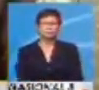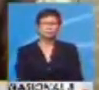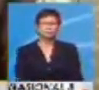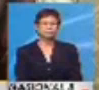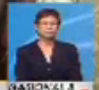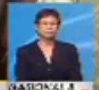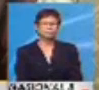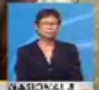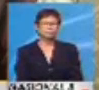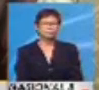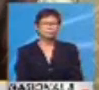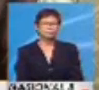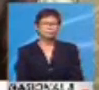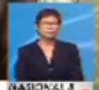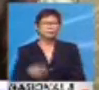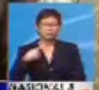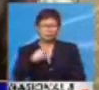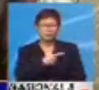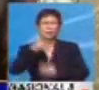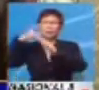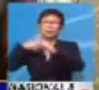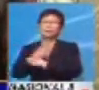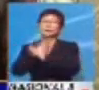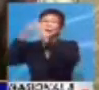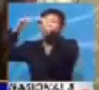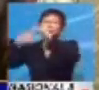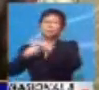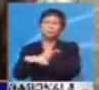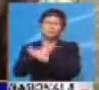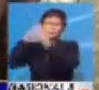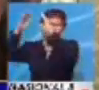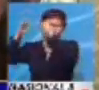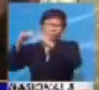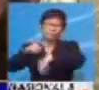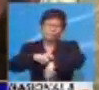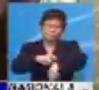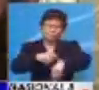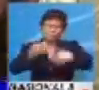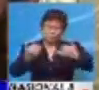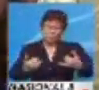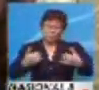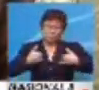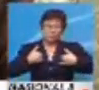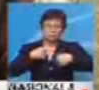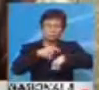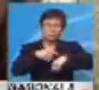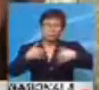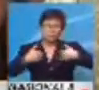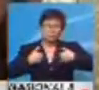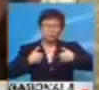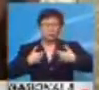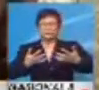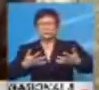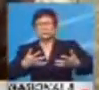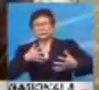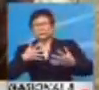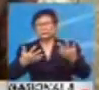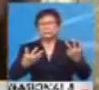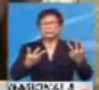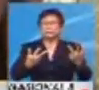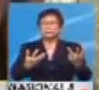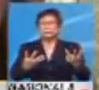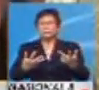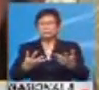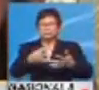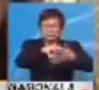jadi kita berhara bahwa dengan masa yang ada walaupun jadwal